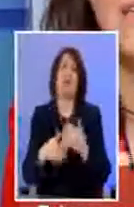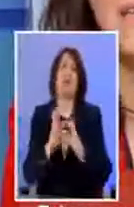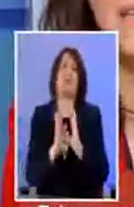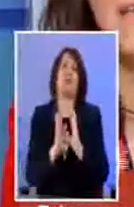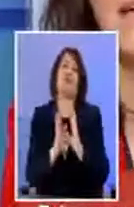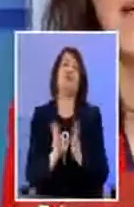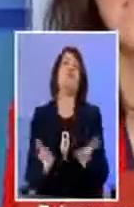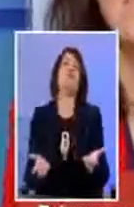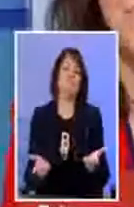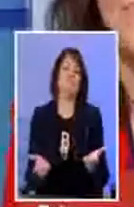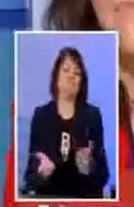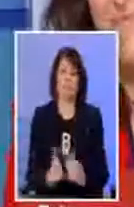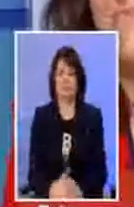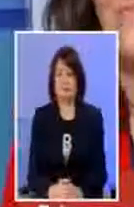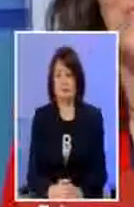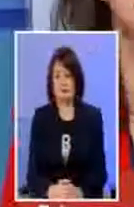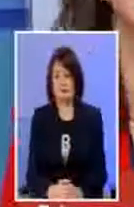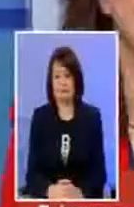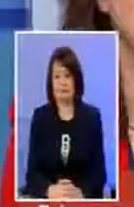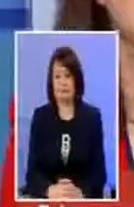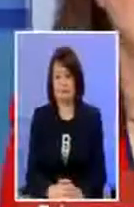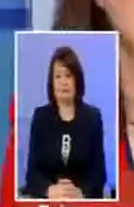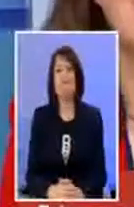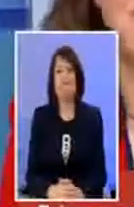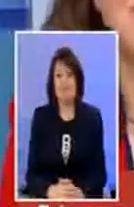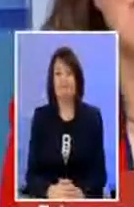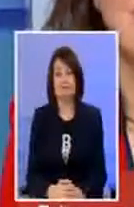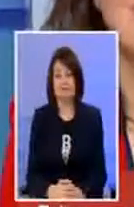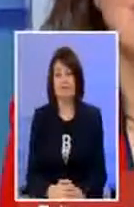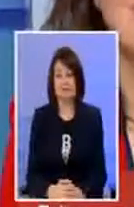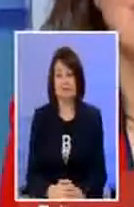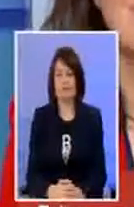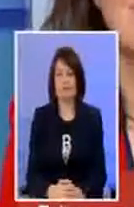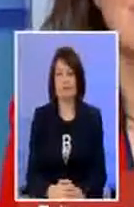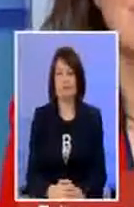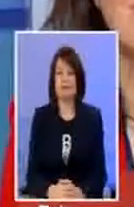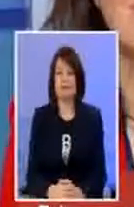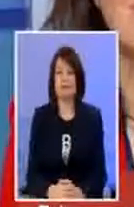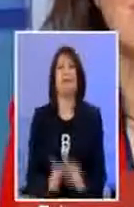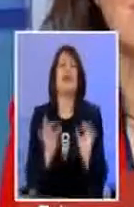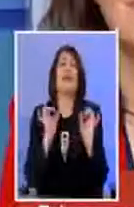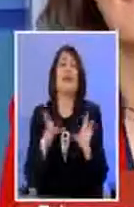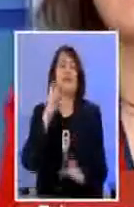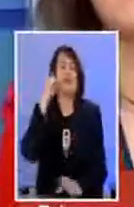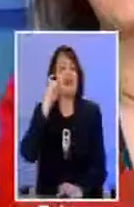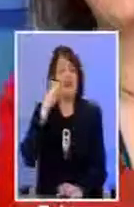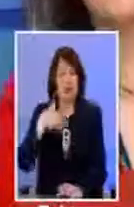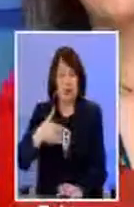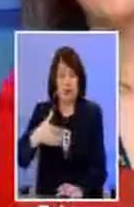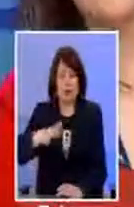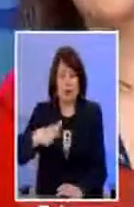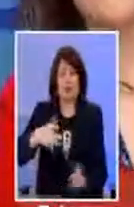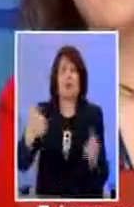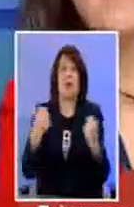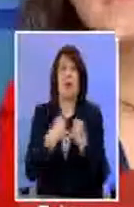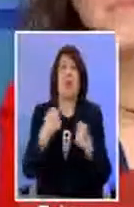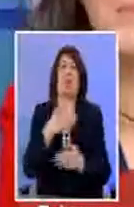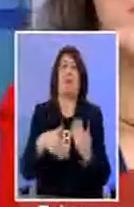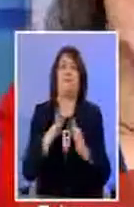μία κατάσταση στην άλλη. Ποιος το σκέφτεται. Ναι. Είναι ακριβώς έτσι. Και ο σεβασμός που πρέπει να